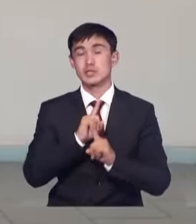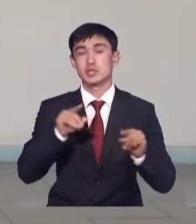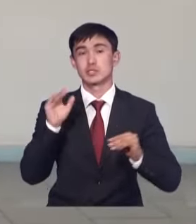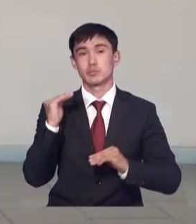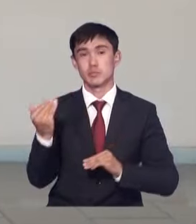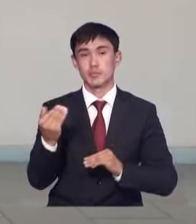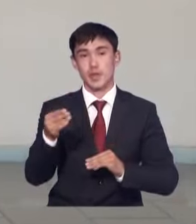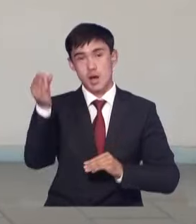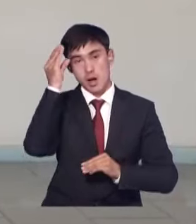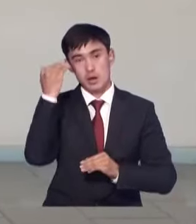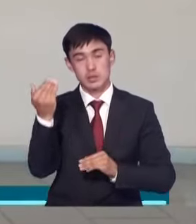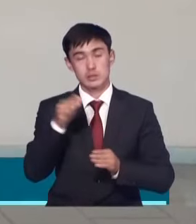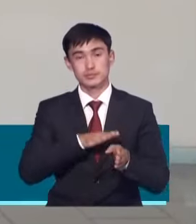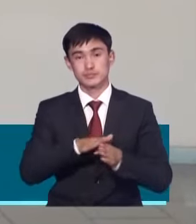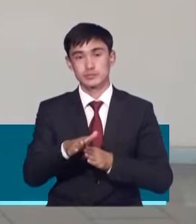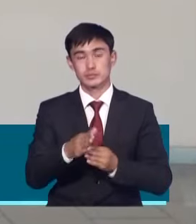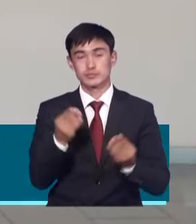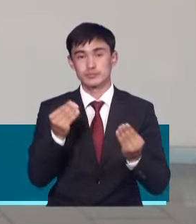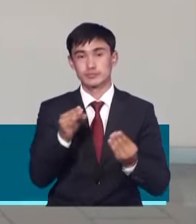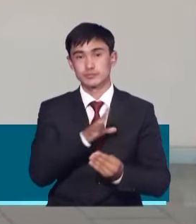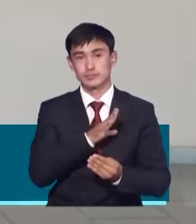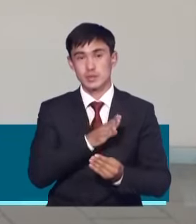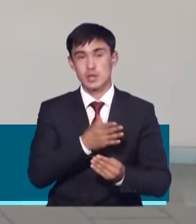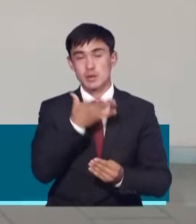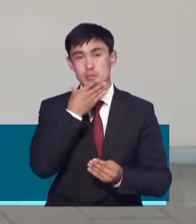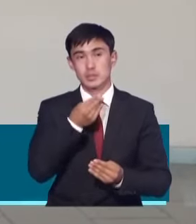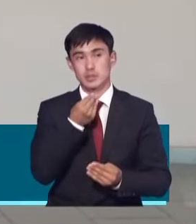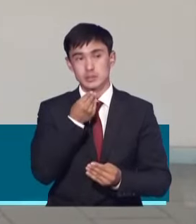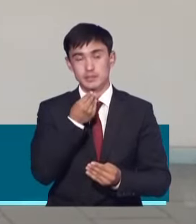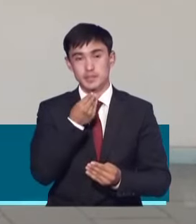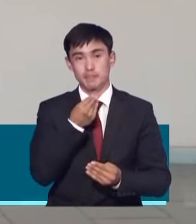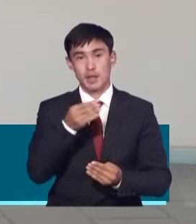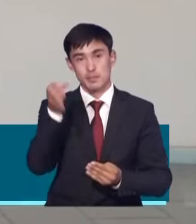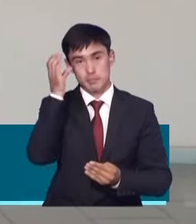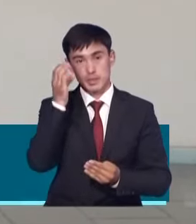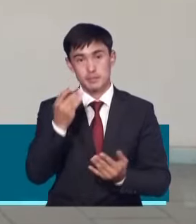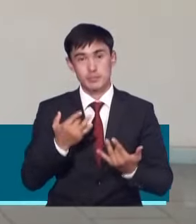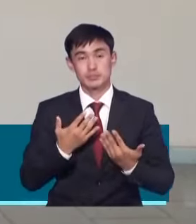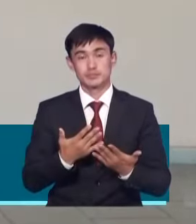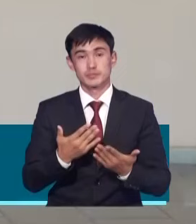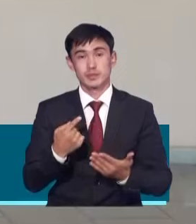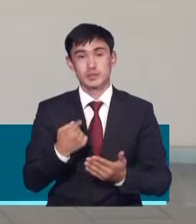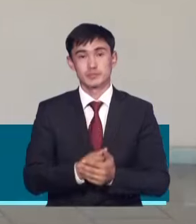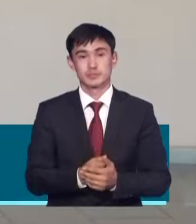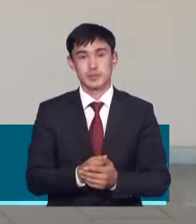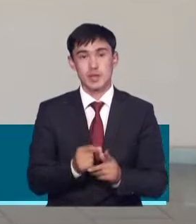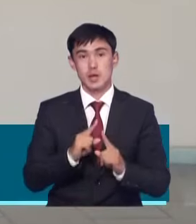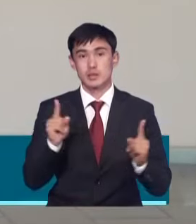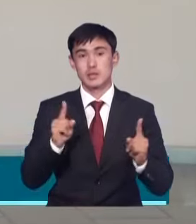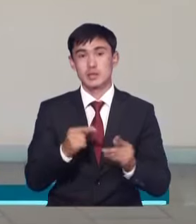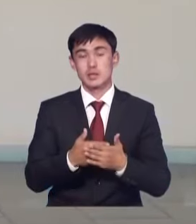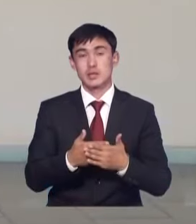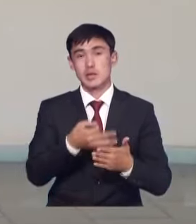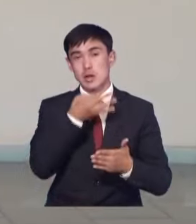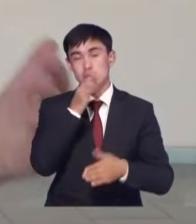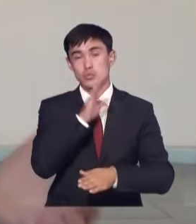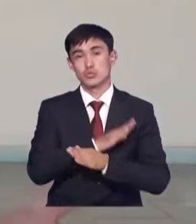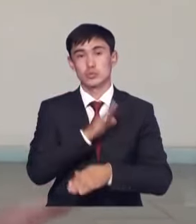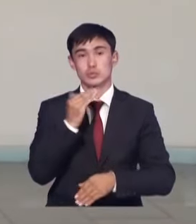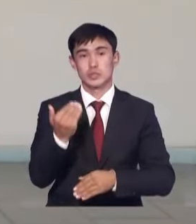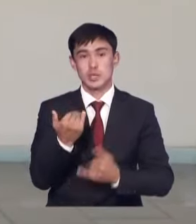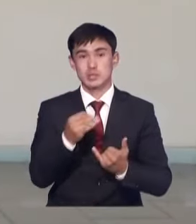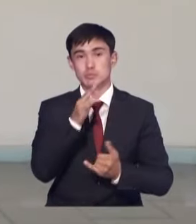еді, ақылына көркі сай, сымға тартылғандай сымбатты еді ғой. Ал білім құмарлығы жеке әңгіме. Әттең ерте үзілді. Қазір